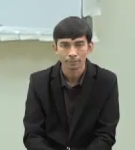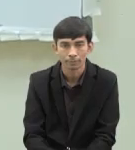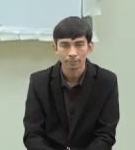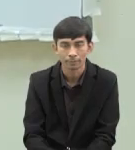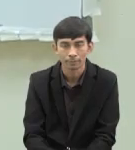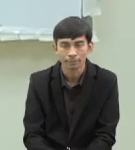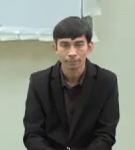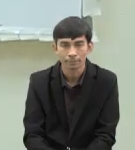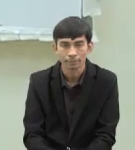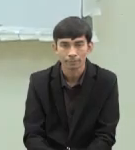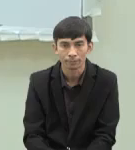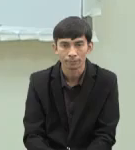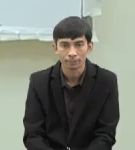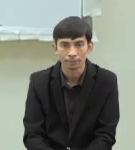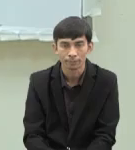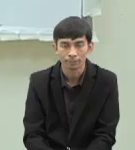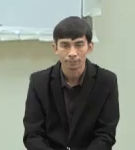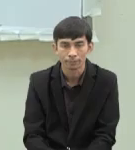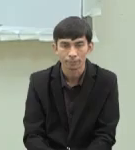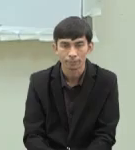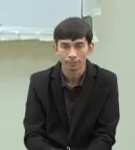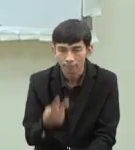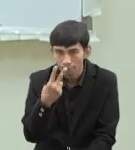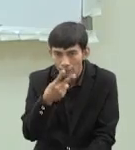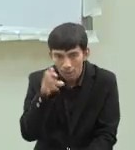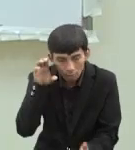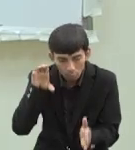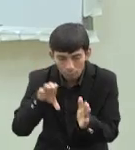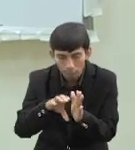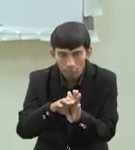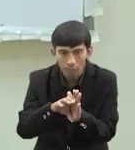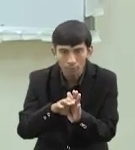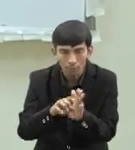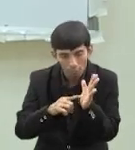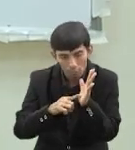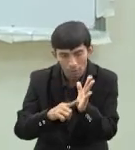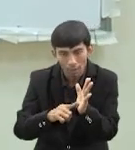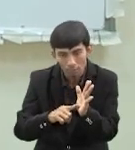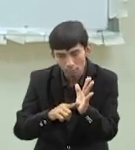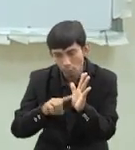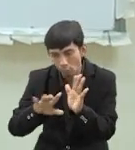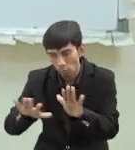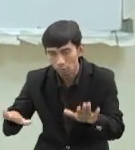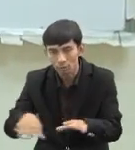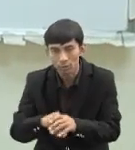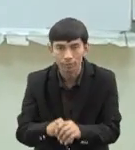chà con bà đã mơ được phép con á được phép nó cứ bằng hàng chun con mình